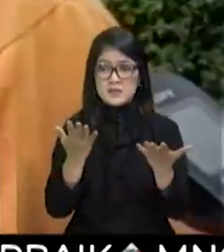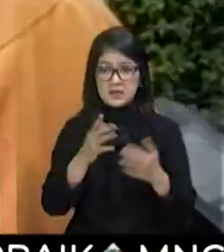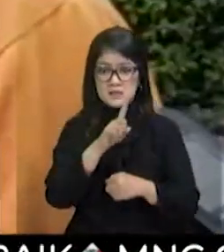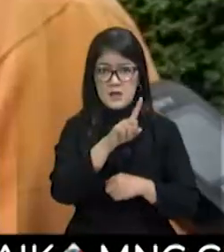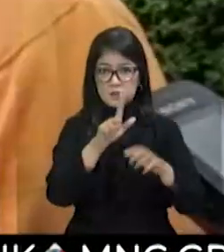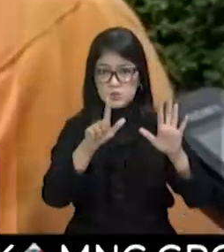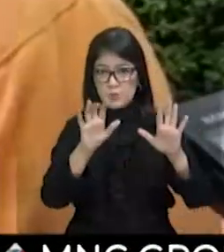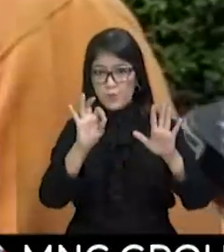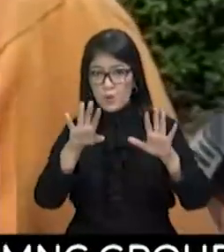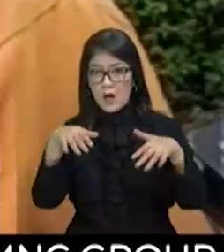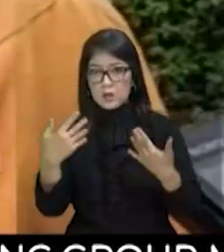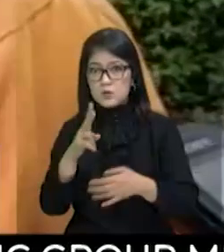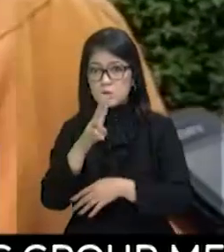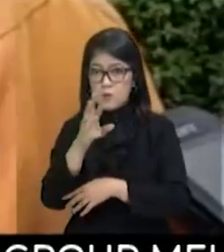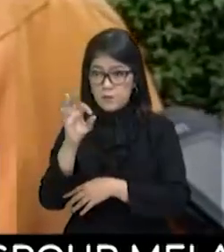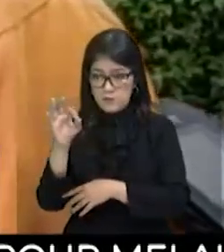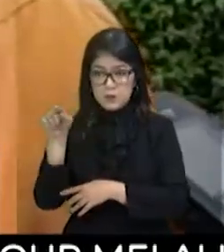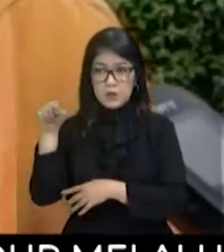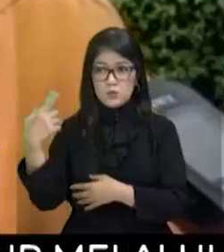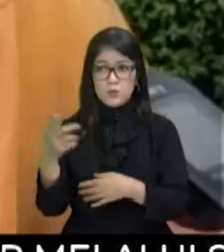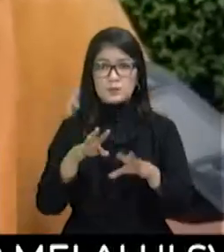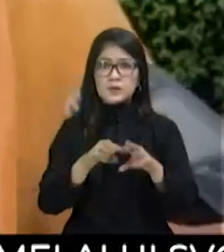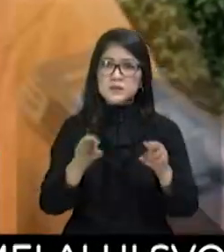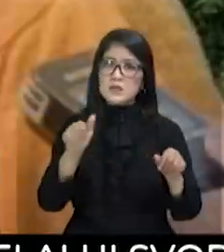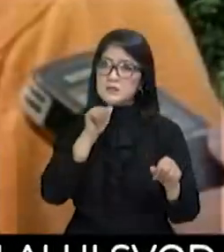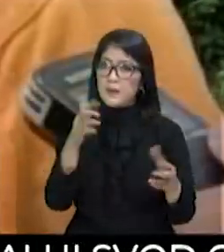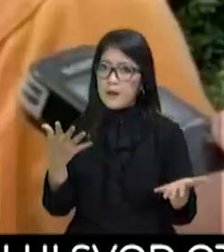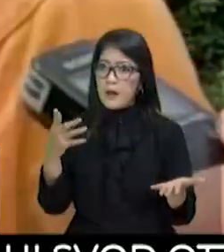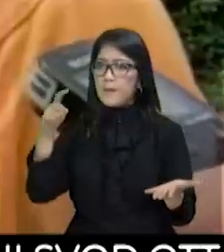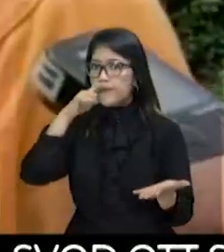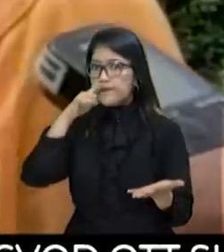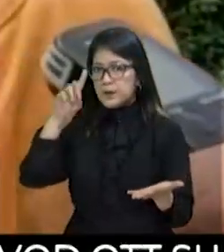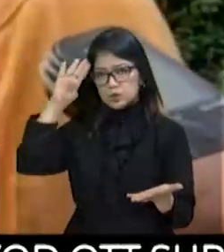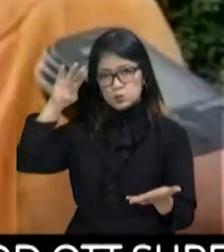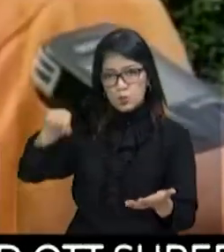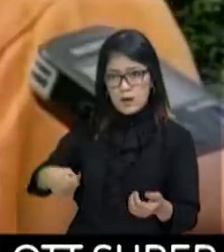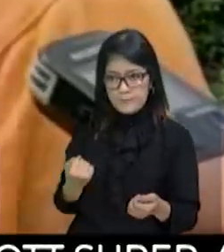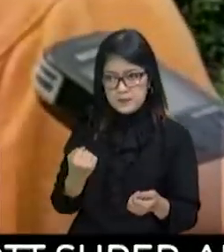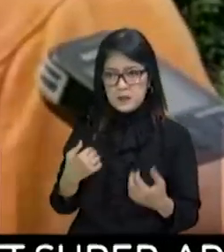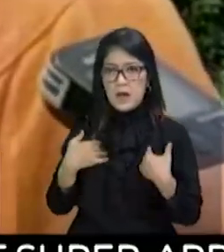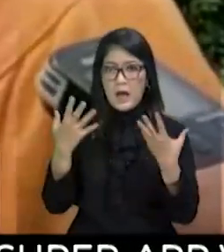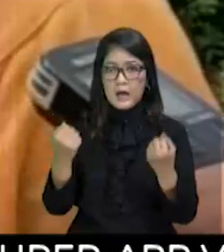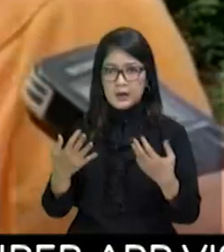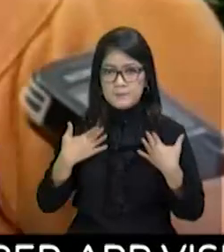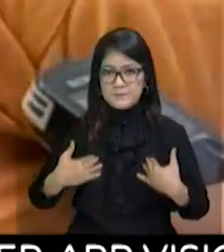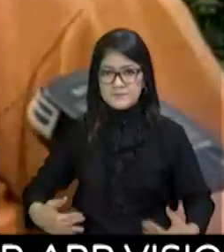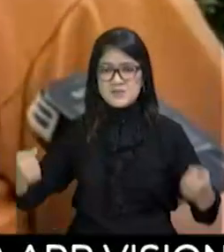kadang 200. Sama siapa, Bu? Sama bapaknya. Bapaknya. Ya, semoga sehat selalu